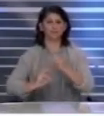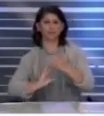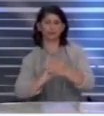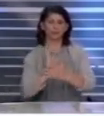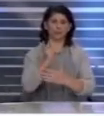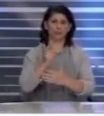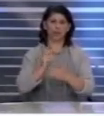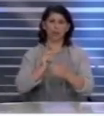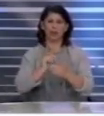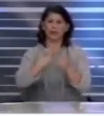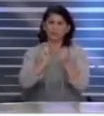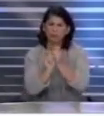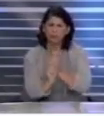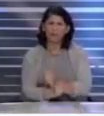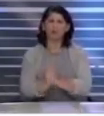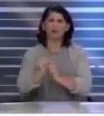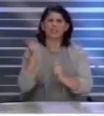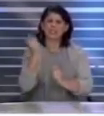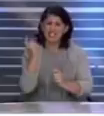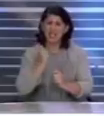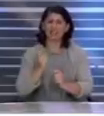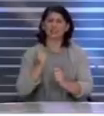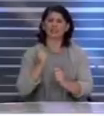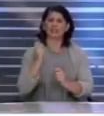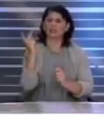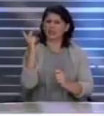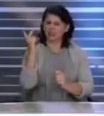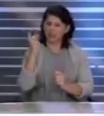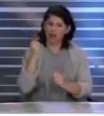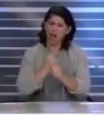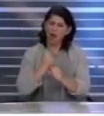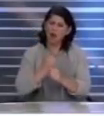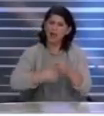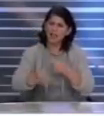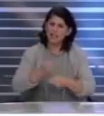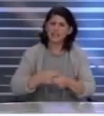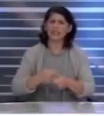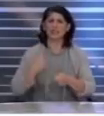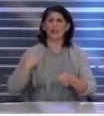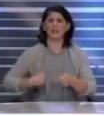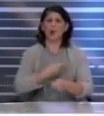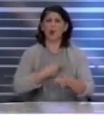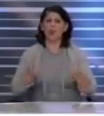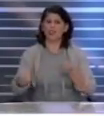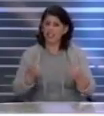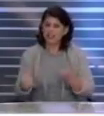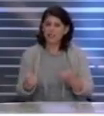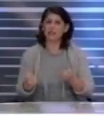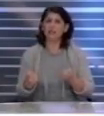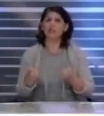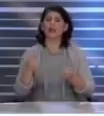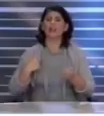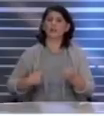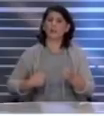Αναμεταρρύθμιση στις συντάξεις, του κοινωνικού συστήματος ασφάλισης, της αγοράς εργασίας, της δημοσίας διοίκησης, της δημοσίου